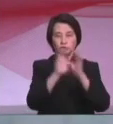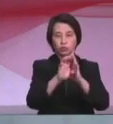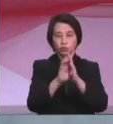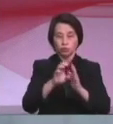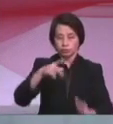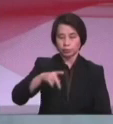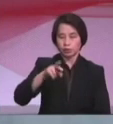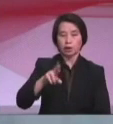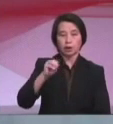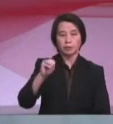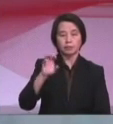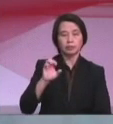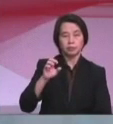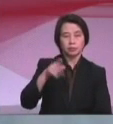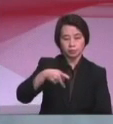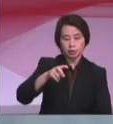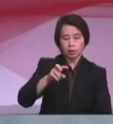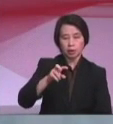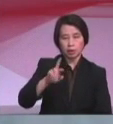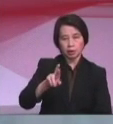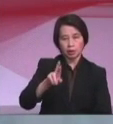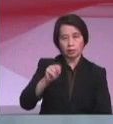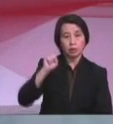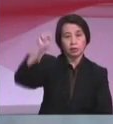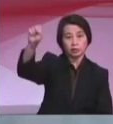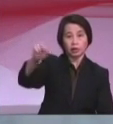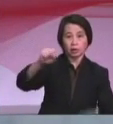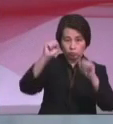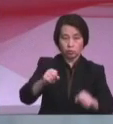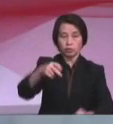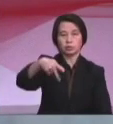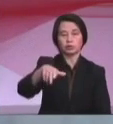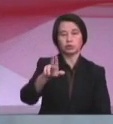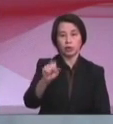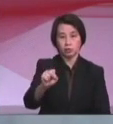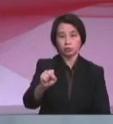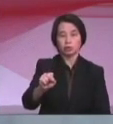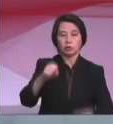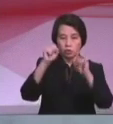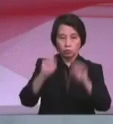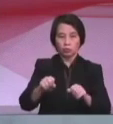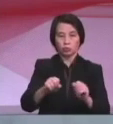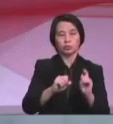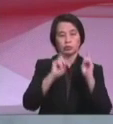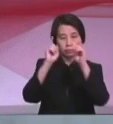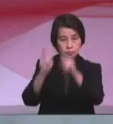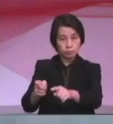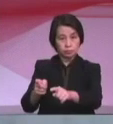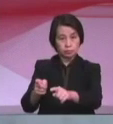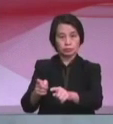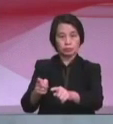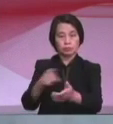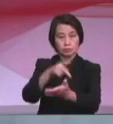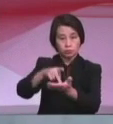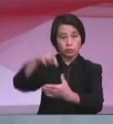PRN Sabah pun kita membenarkan kes-kes PUS dibenarkan untuk ke